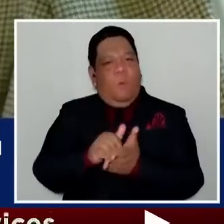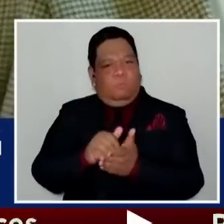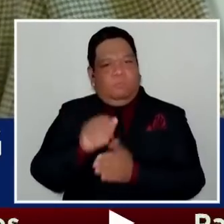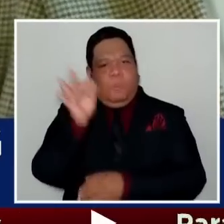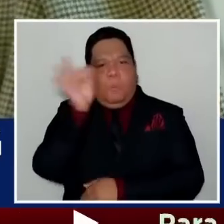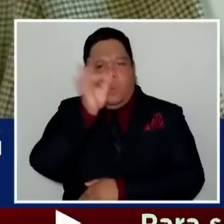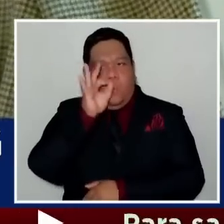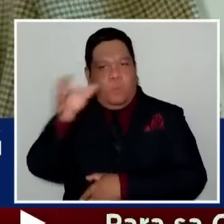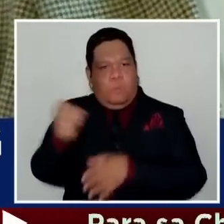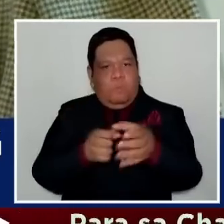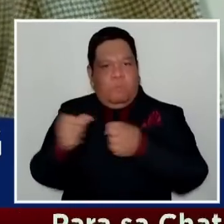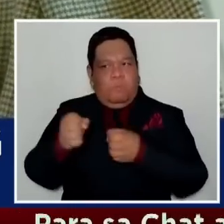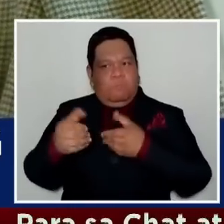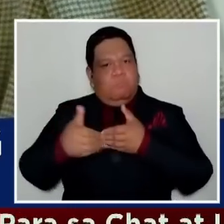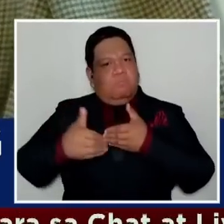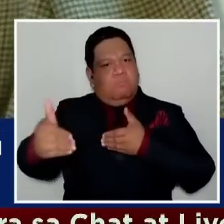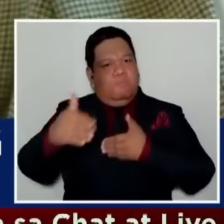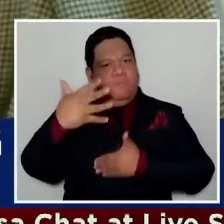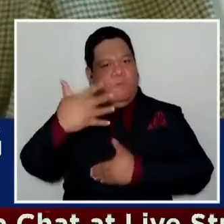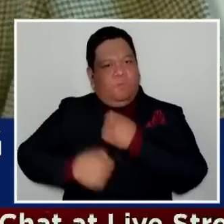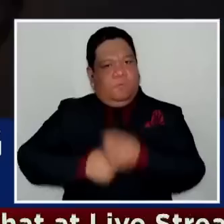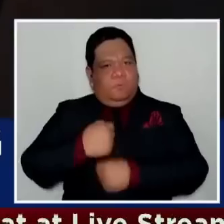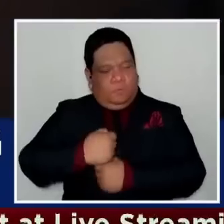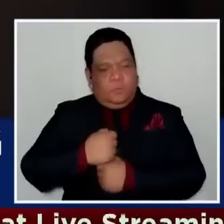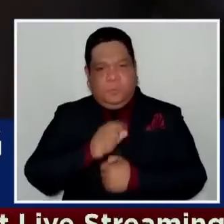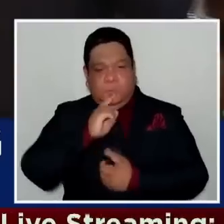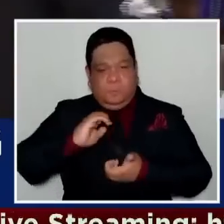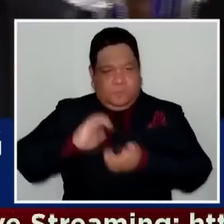in the next 5 years. So this partnership is very important for us.